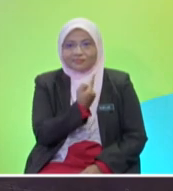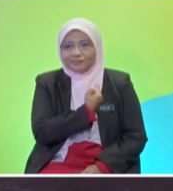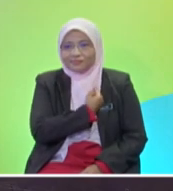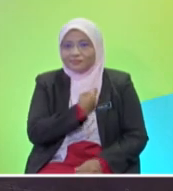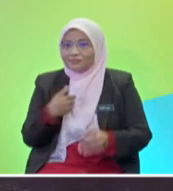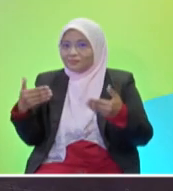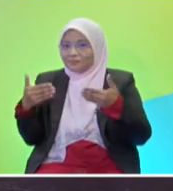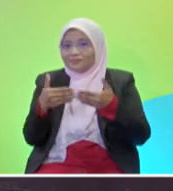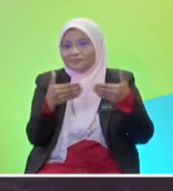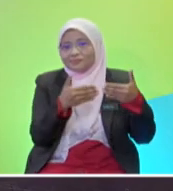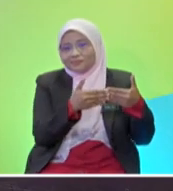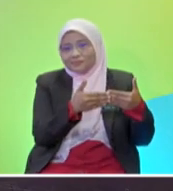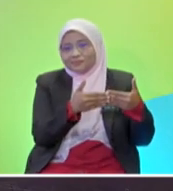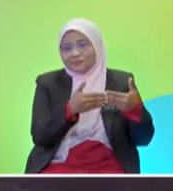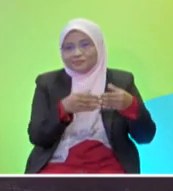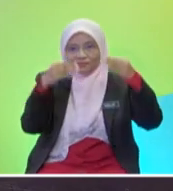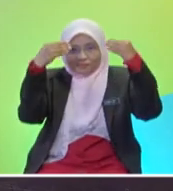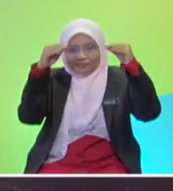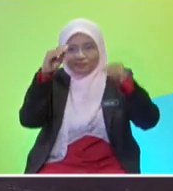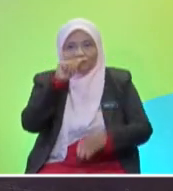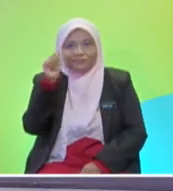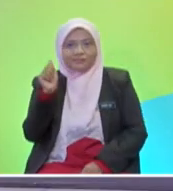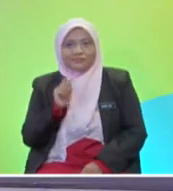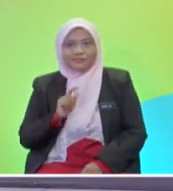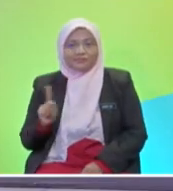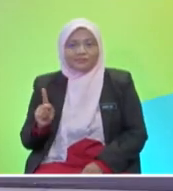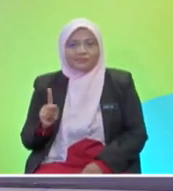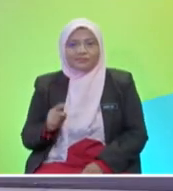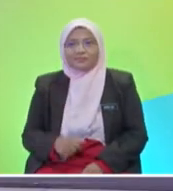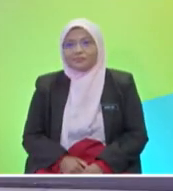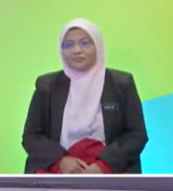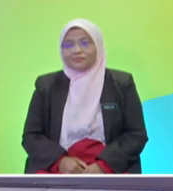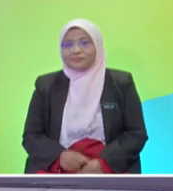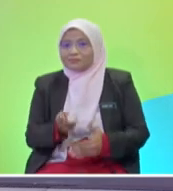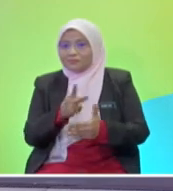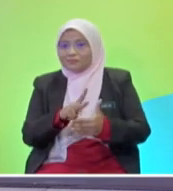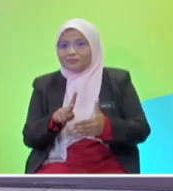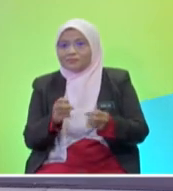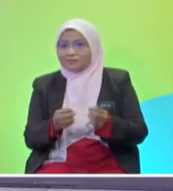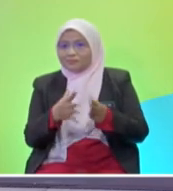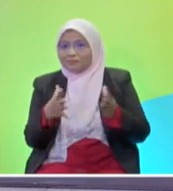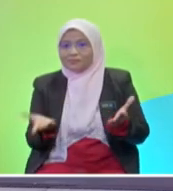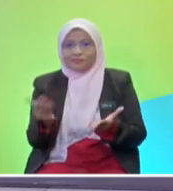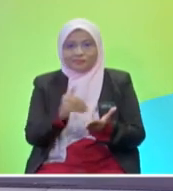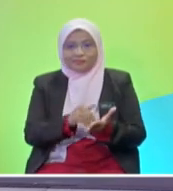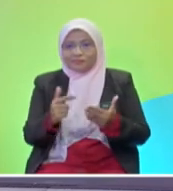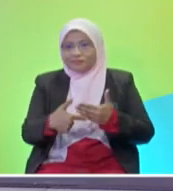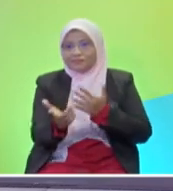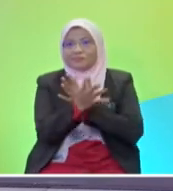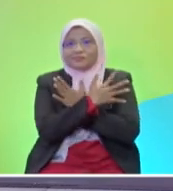kerana selepas ini cikgu Azlinda akan kongsikan banyak lagi aktiviti yang menarik hanya di slot Prasekolah Didik TV